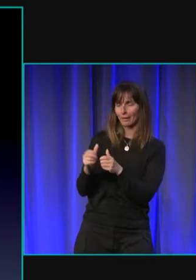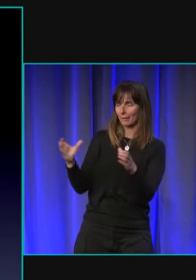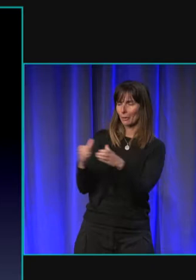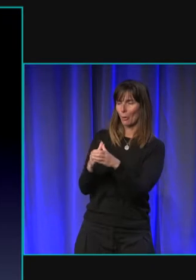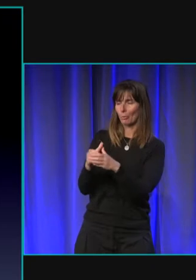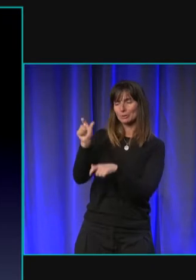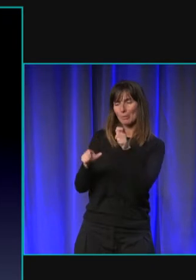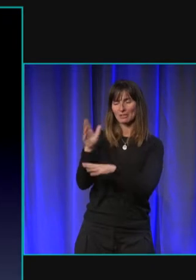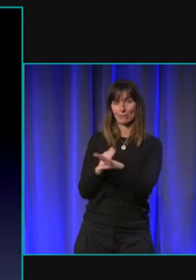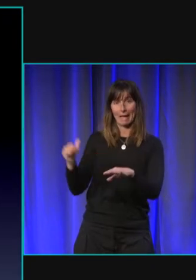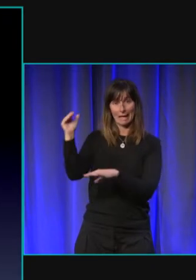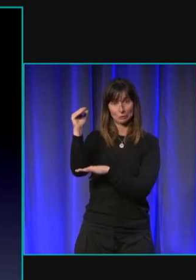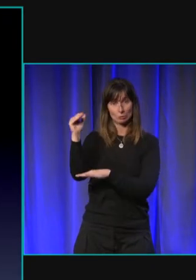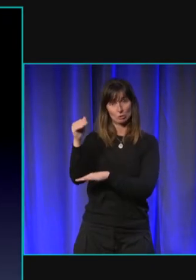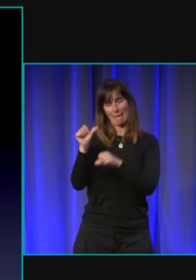endurants, qu'est-ce qu'il en est